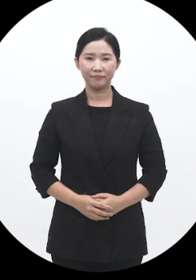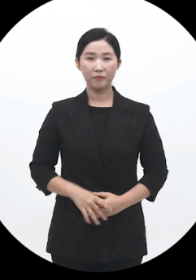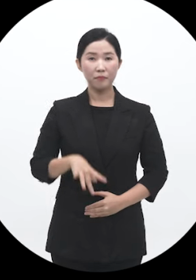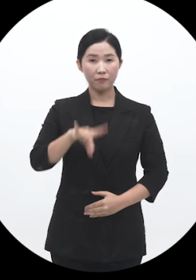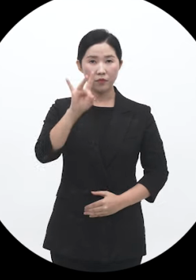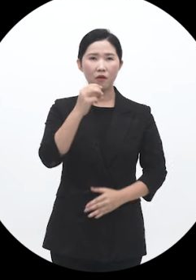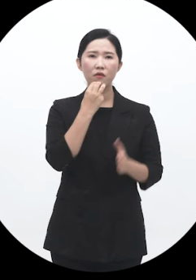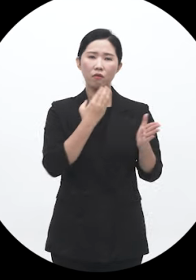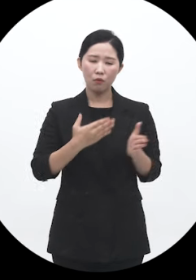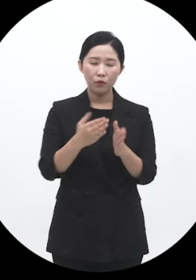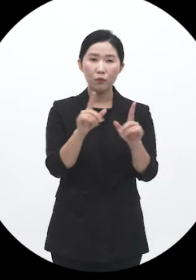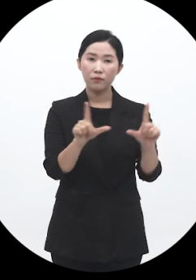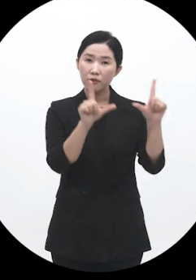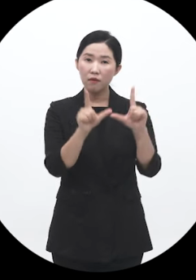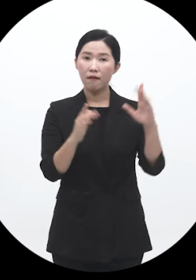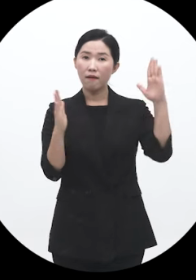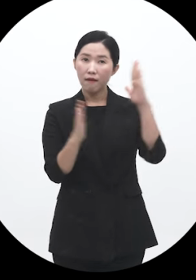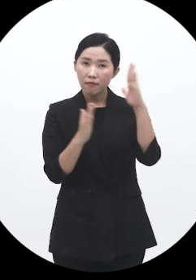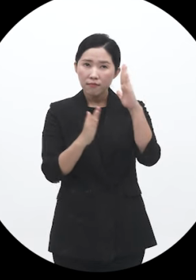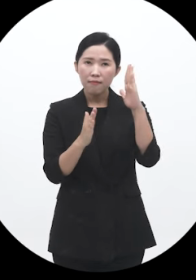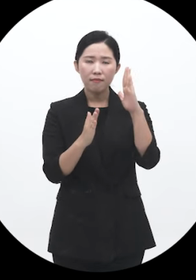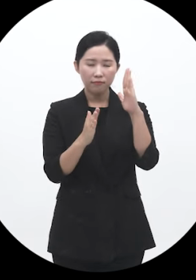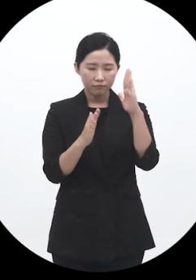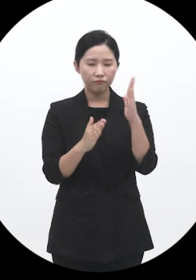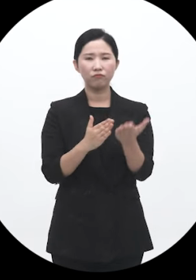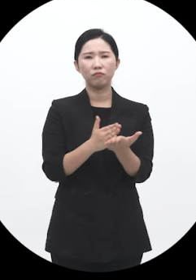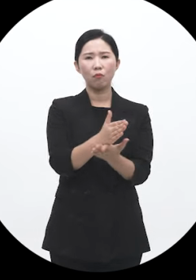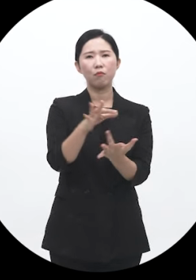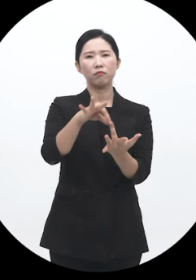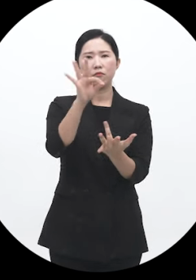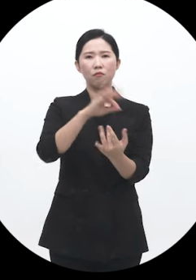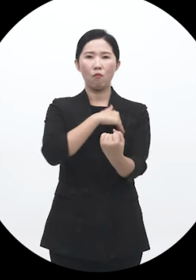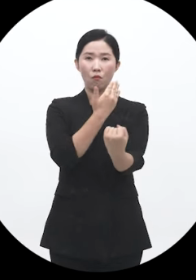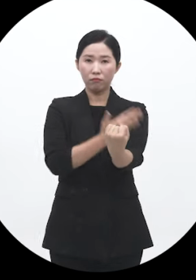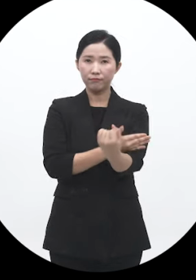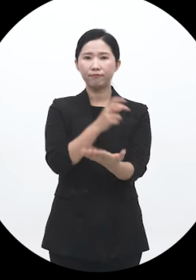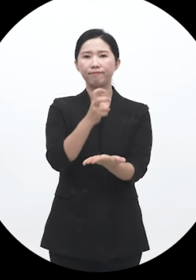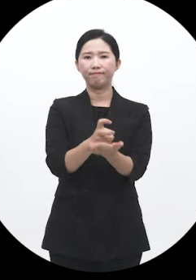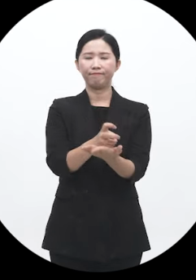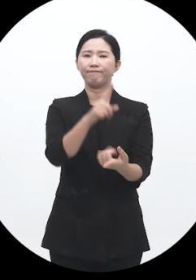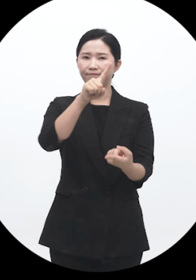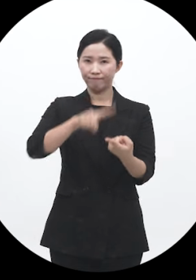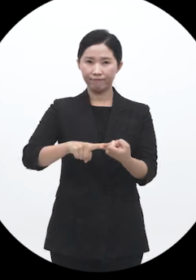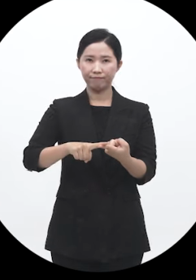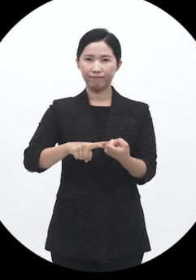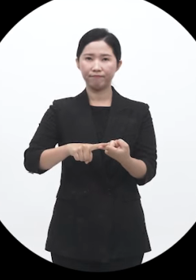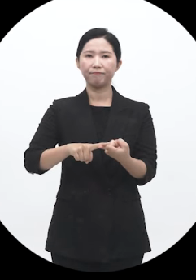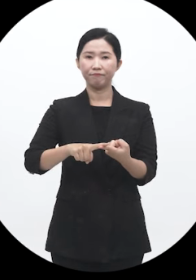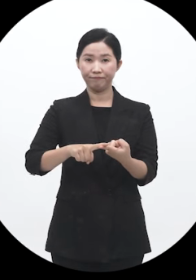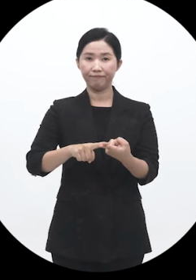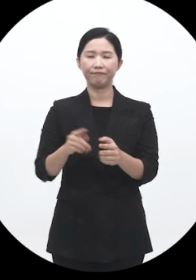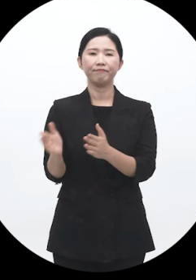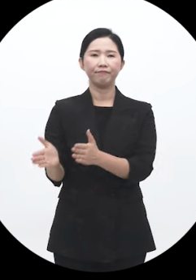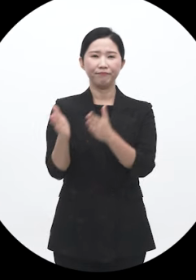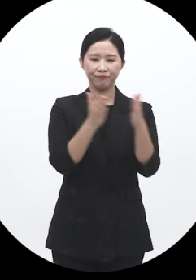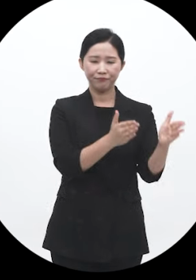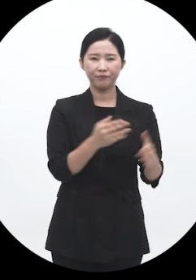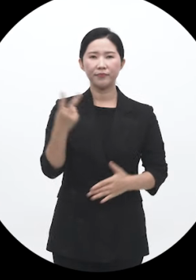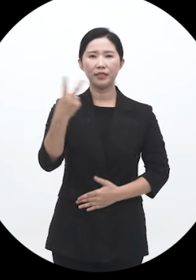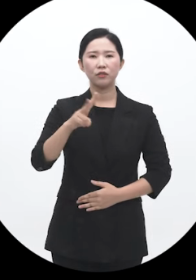먼저 광역 모집단위 선발을 통한 학생의 전공 선택권 강화 기조는 유지됩니다.